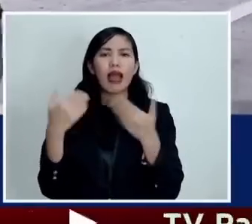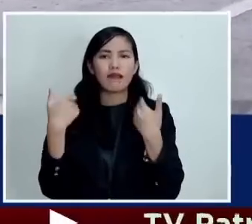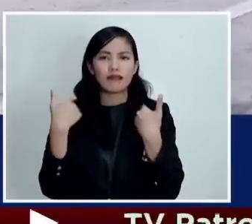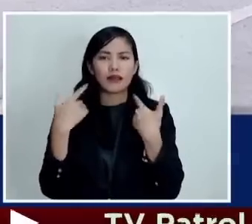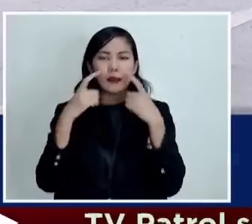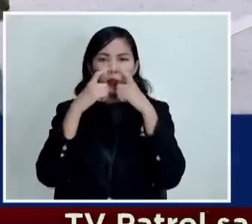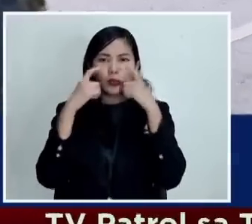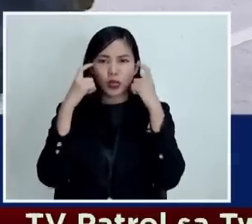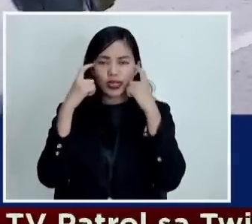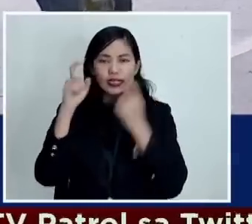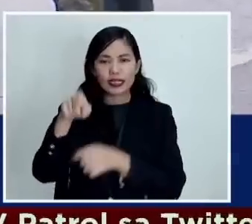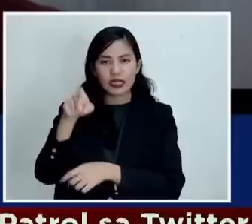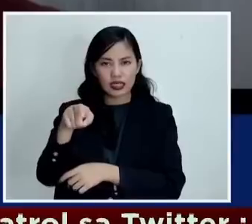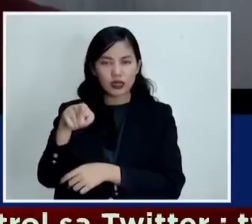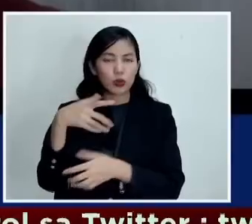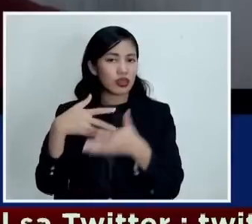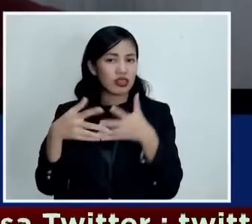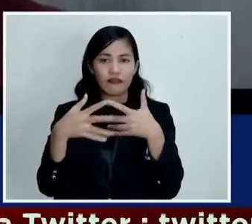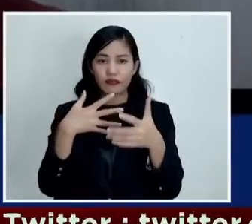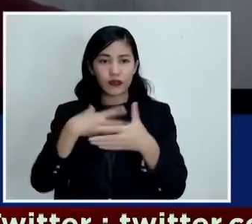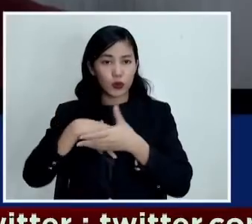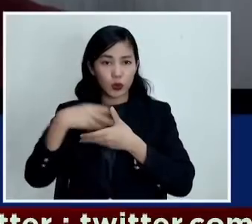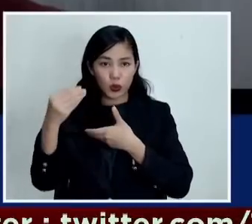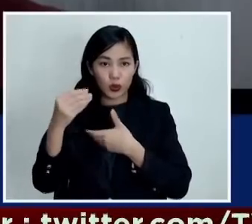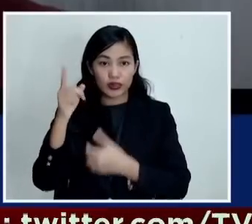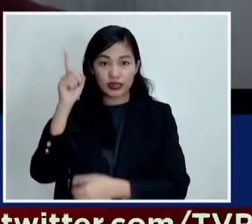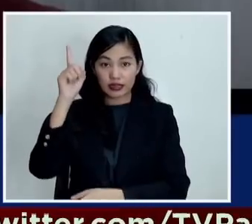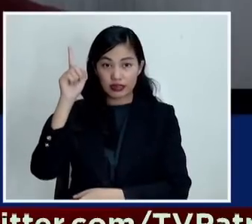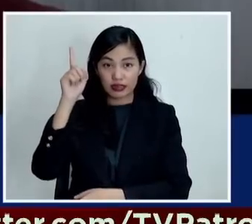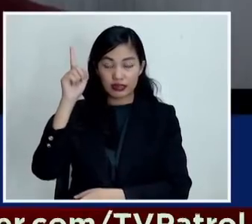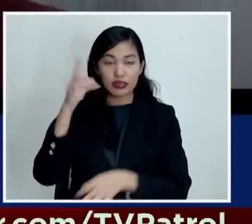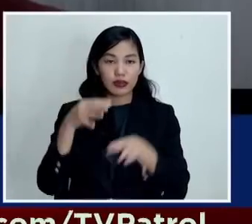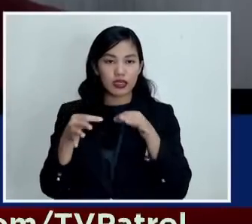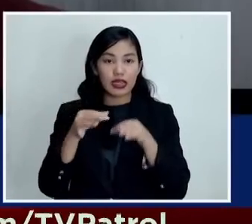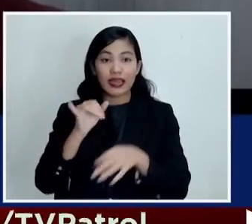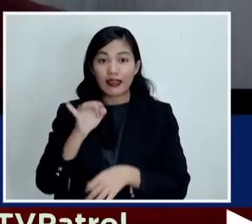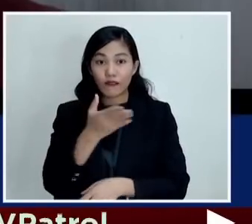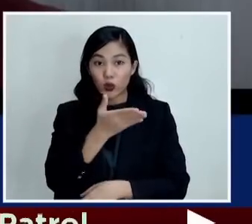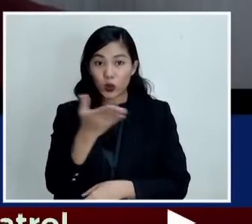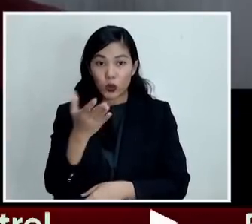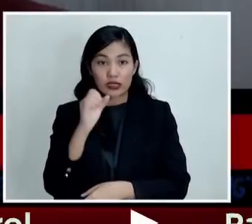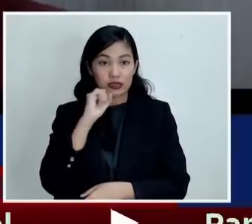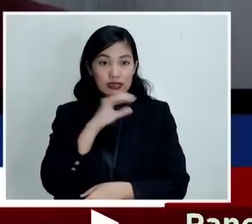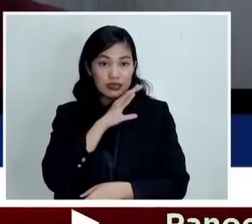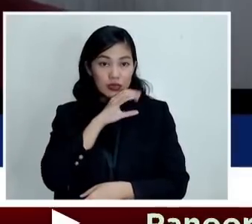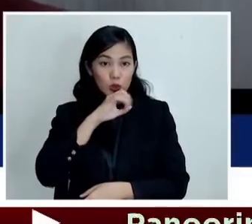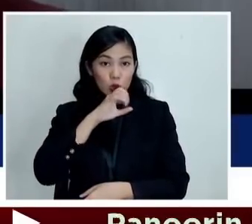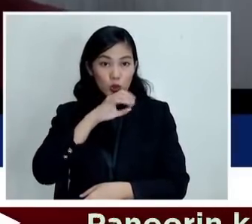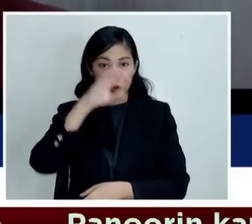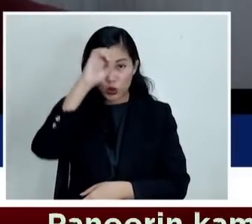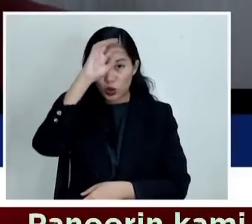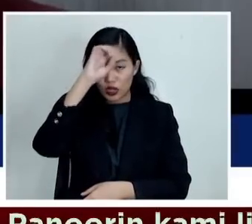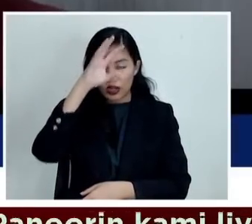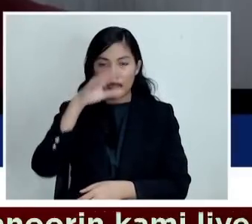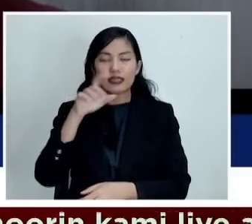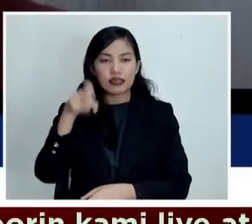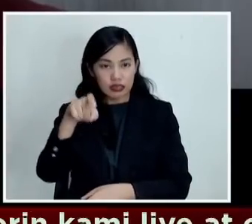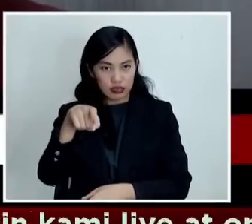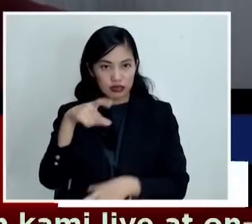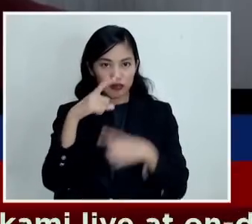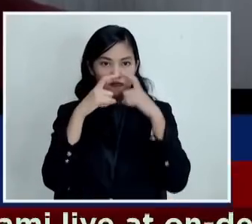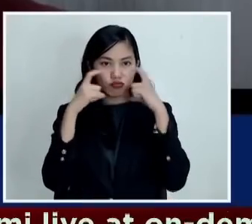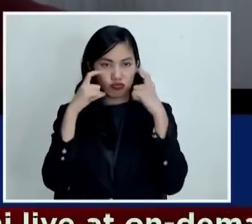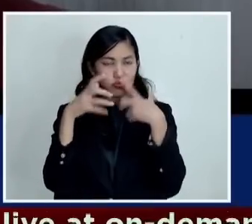mask kahit nasa labas. If you are an elderly, then you have to wear your face mask even in open outdoors,